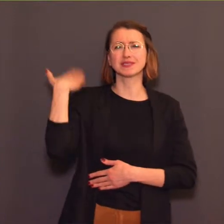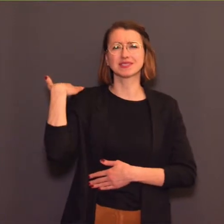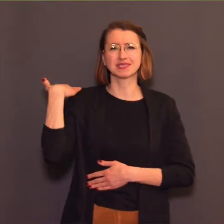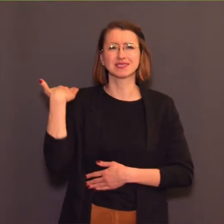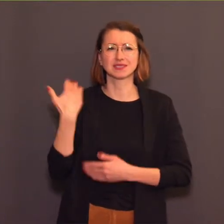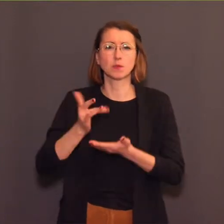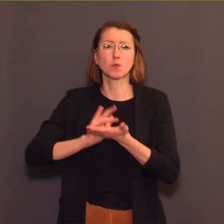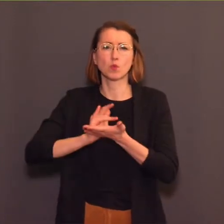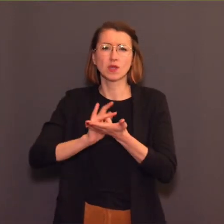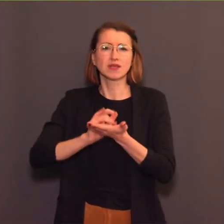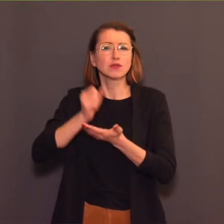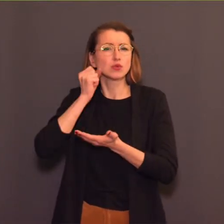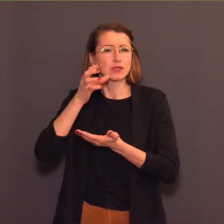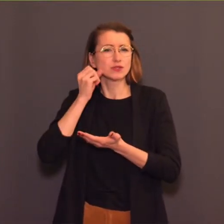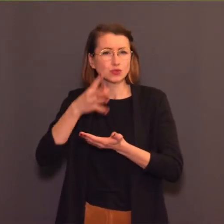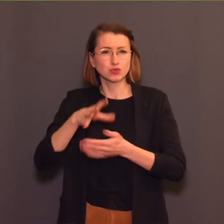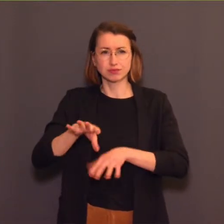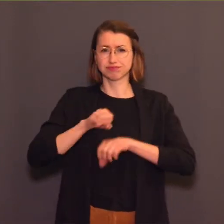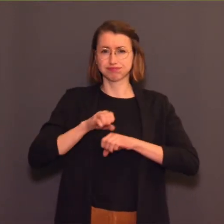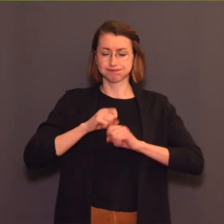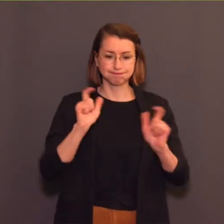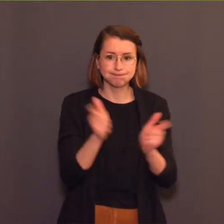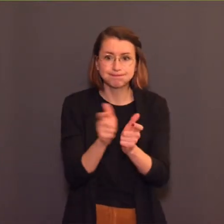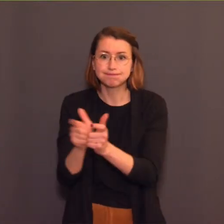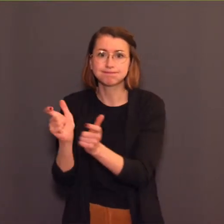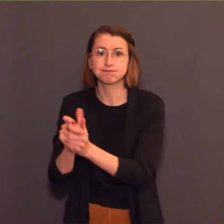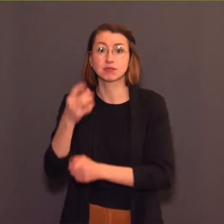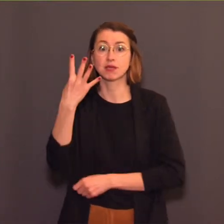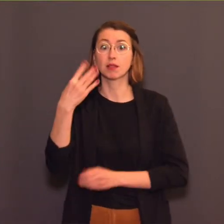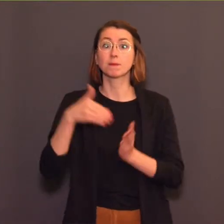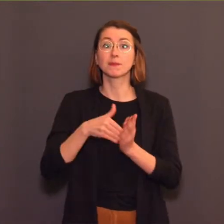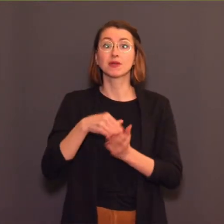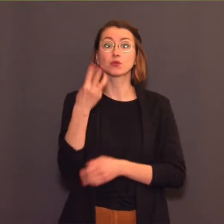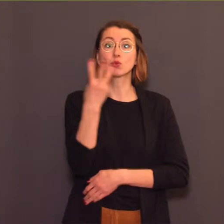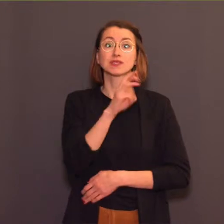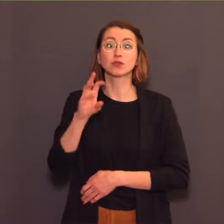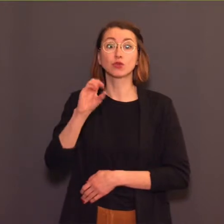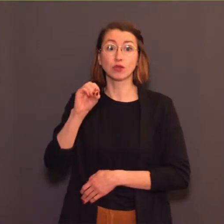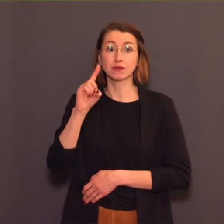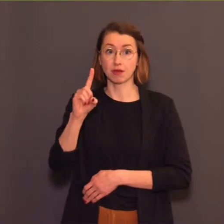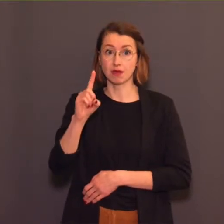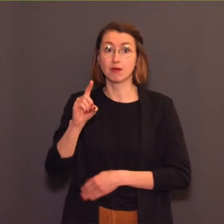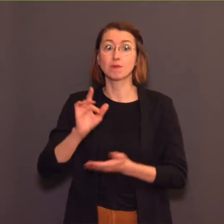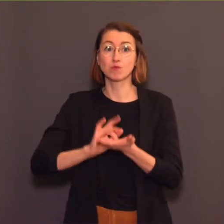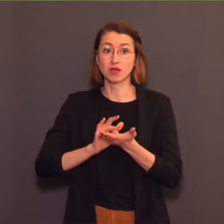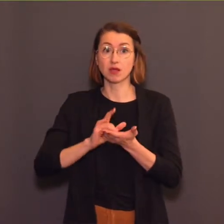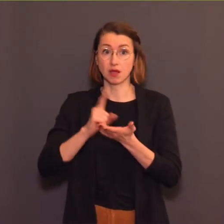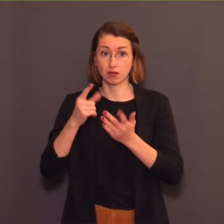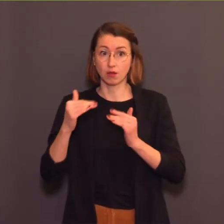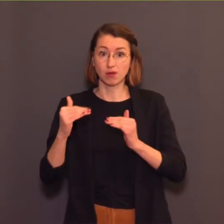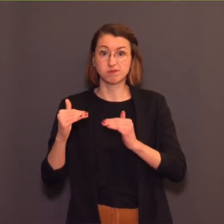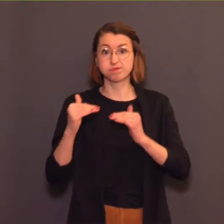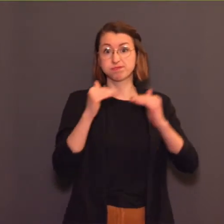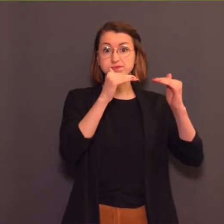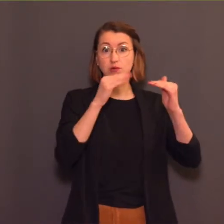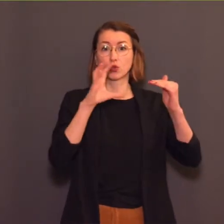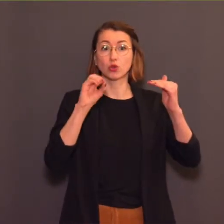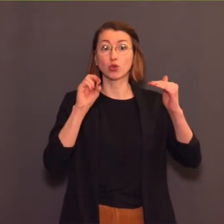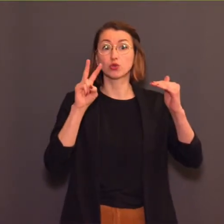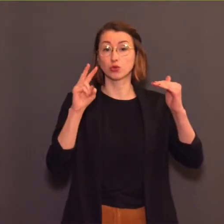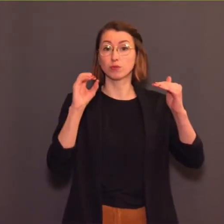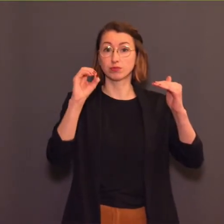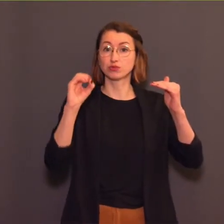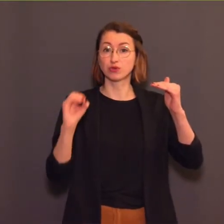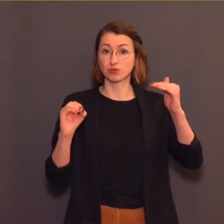4331 nouvelles infections. C'est toujours une augmentation importante de l'ordre de 32% par rapport à la moyenne de la semaine